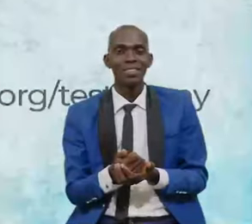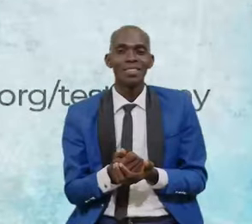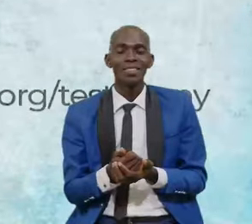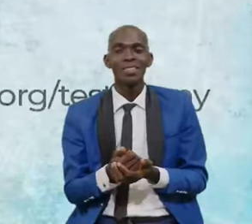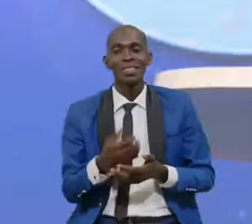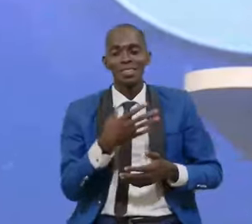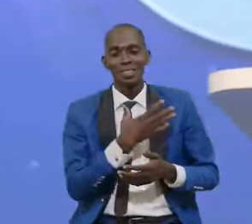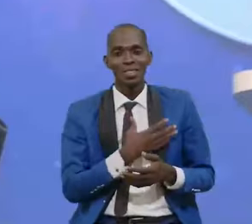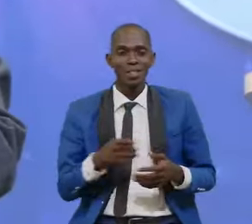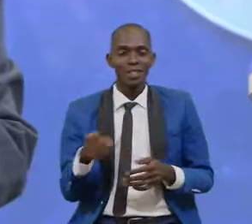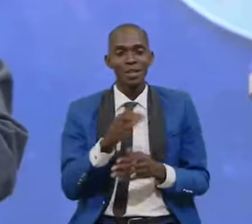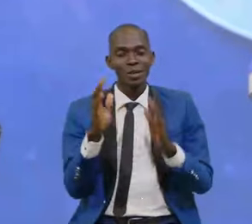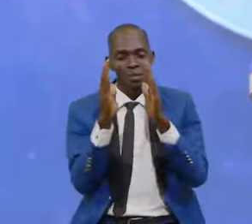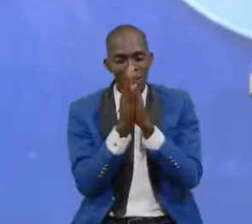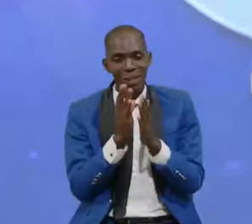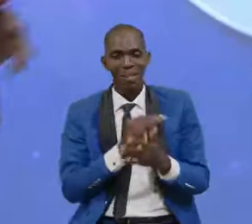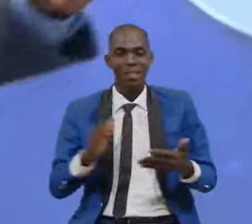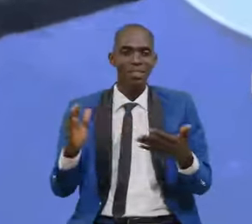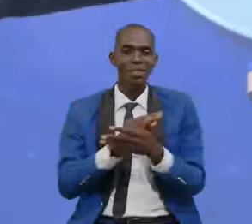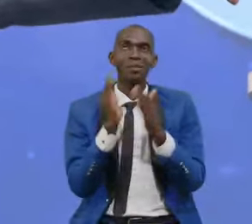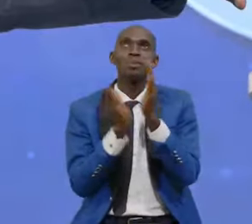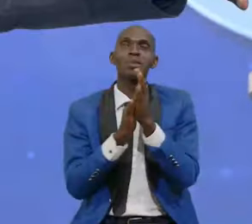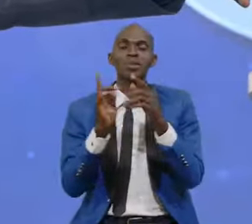Ils priaient, chantaient les louanges de Dieu.